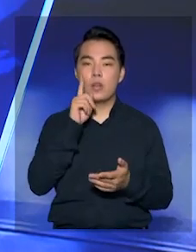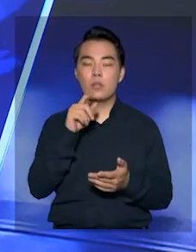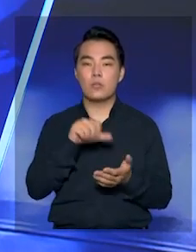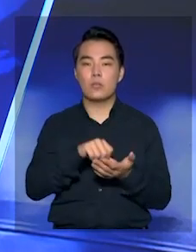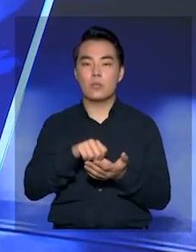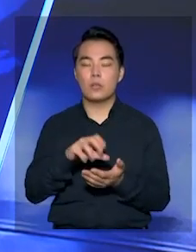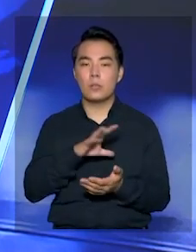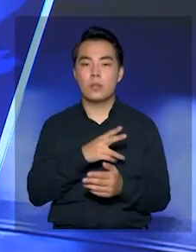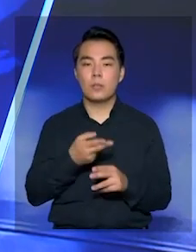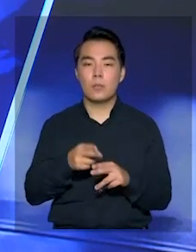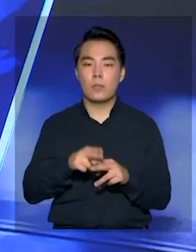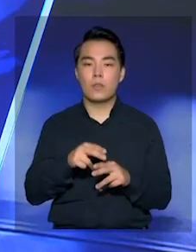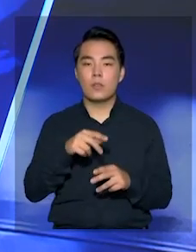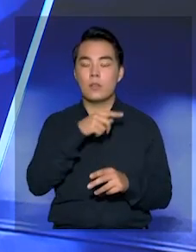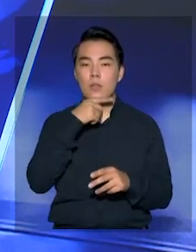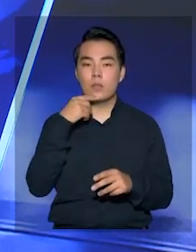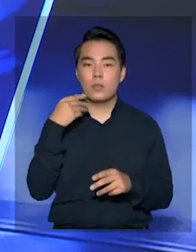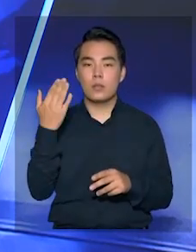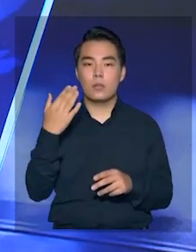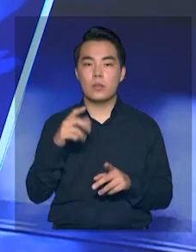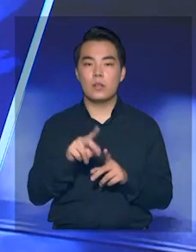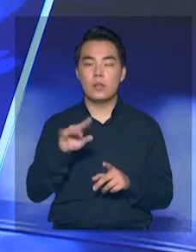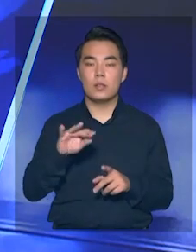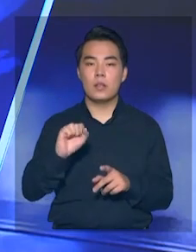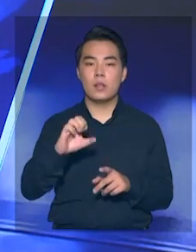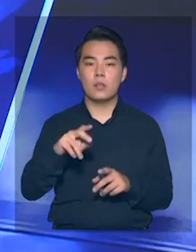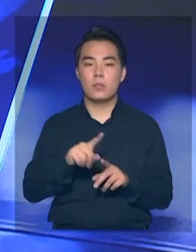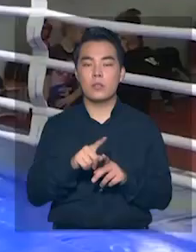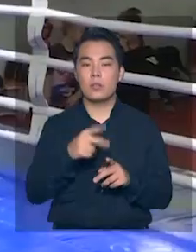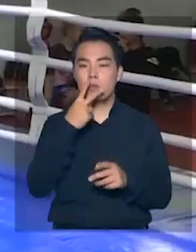жатқан шараны іргелес елде тұратын қазақ диаспорасы ұйымдастырған.